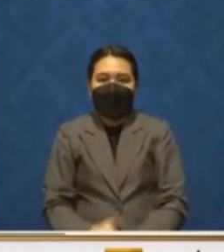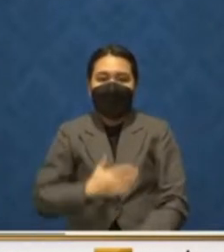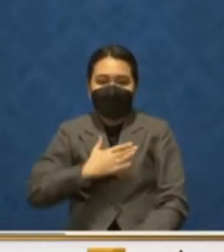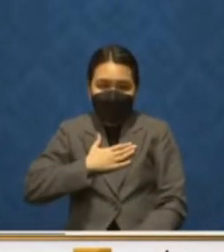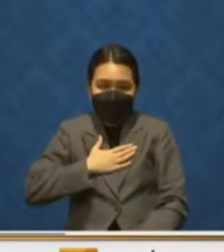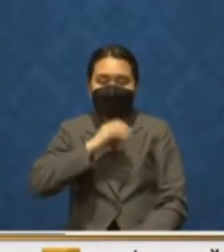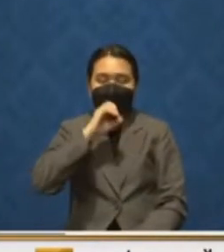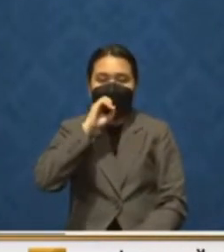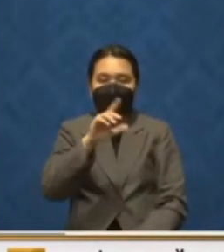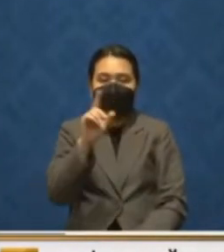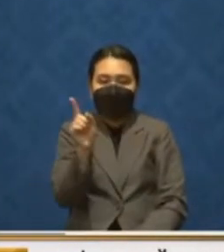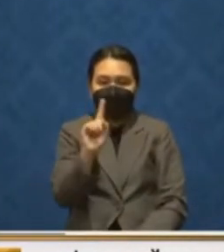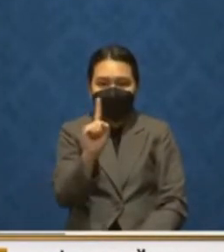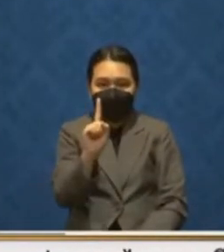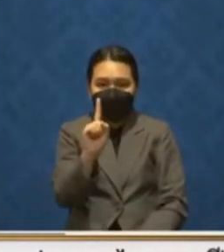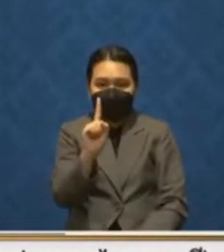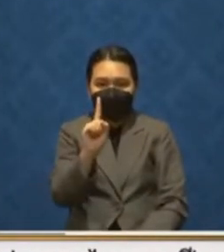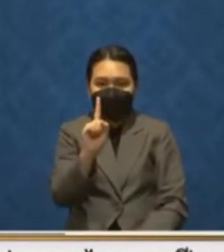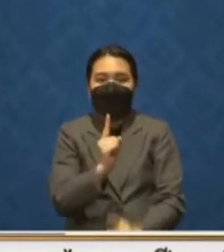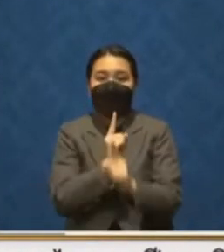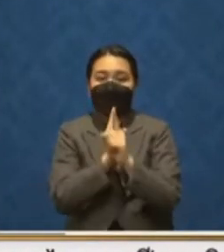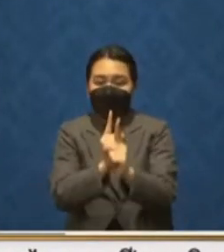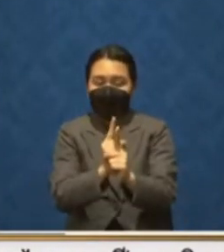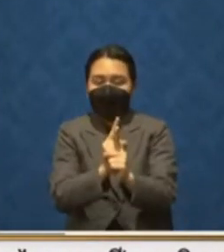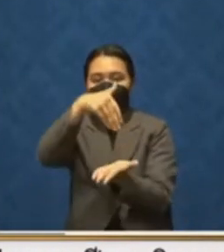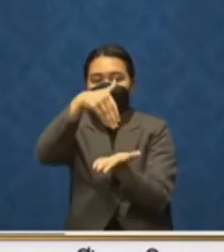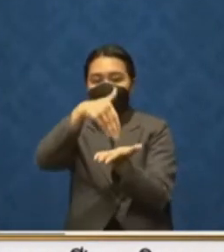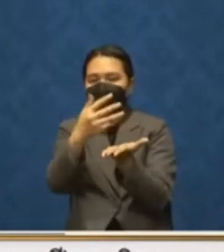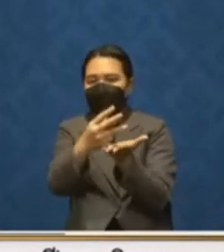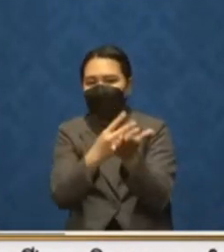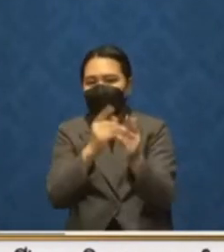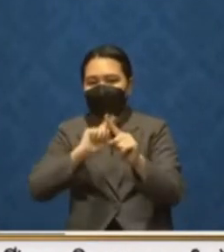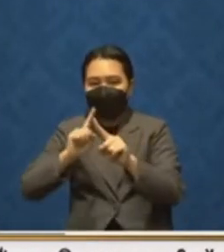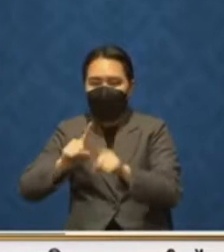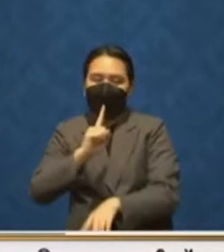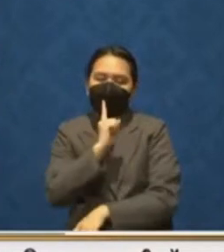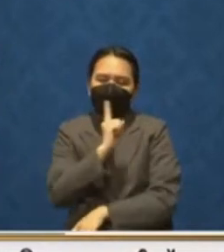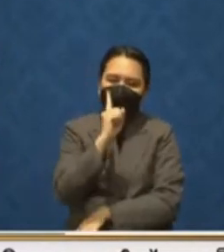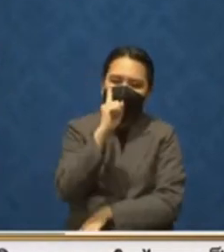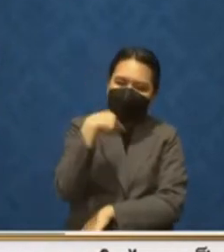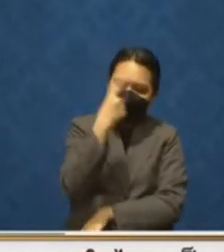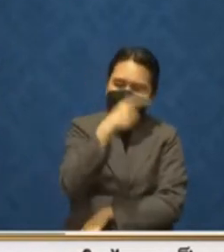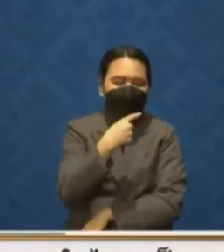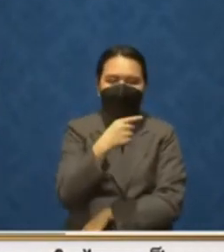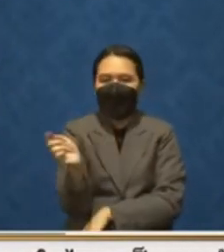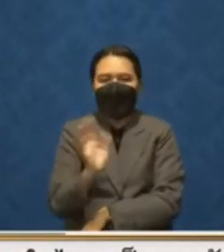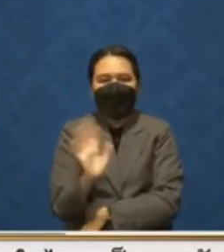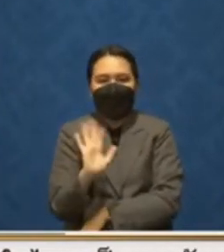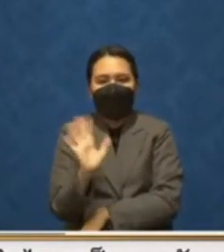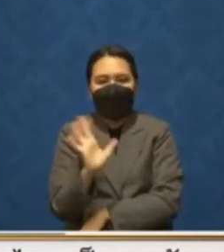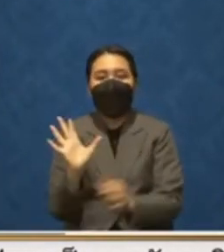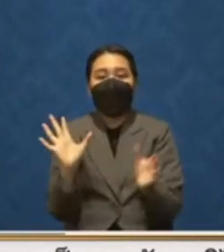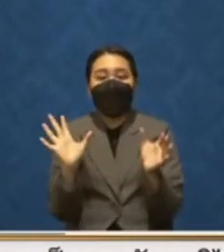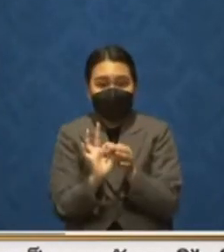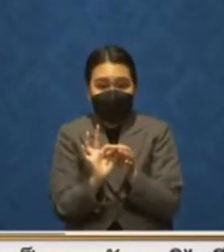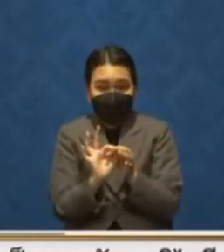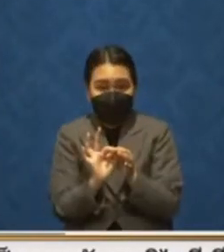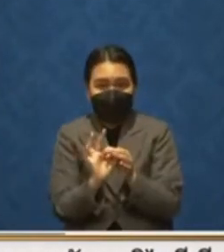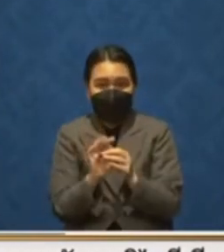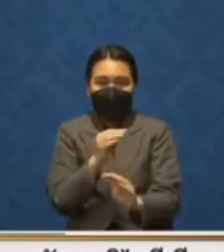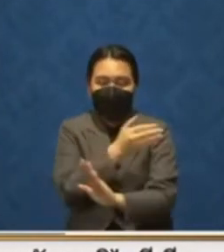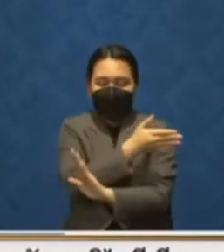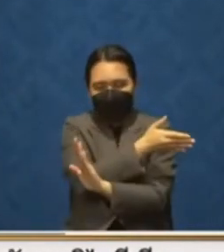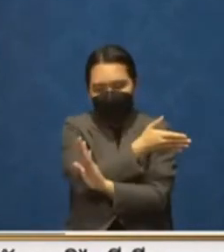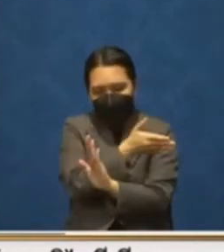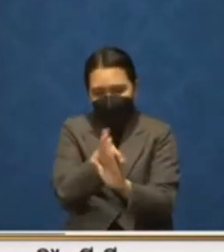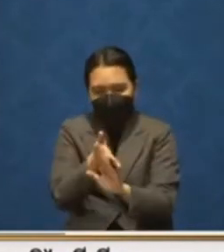มันเป็นไปตามหลักวิชาการอยากได้ไปโทษใครนะครับเป็นเรื่องของที่ทำกันมาต่อเนื่อง